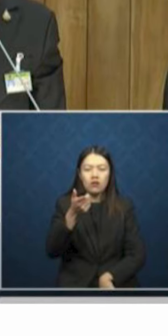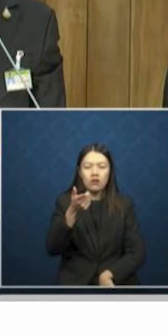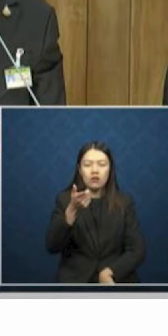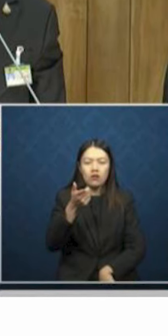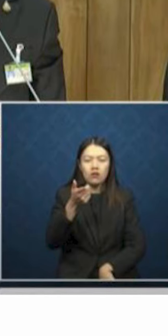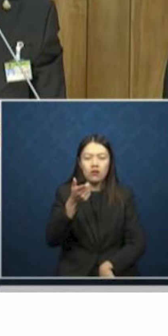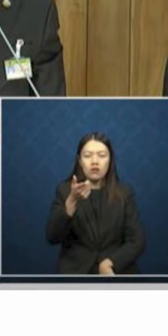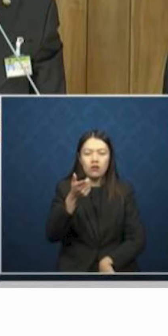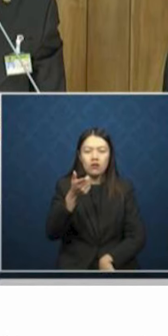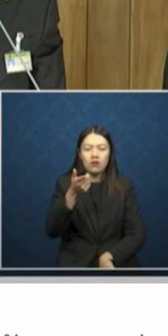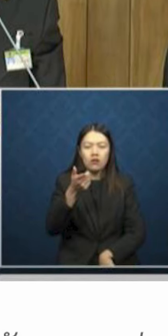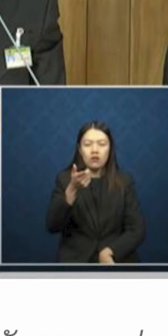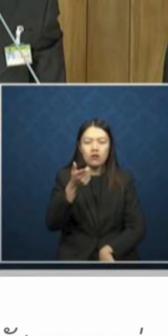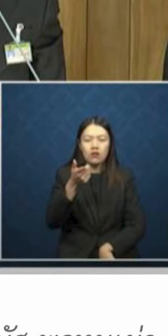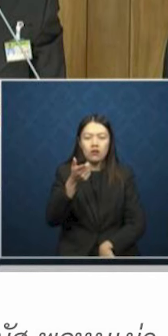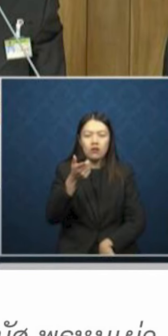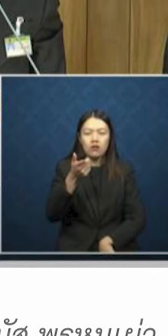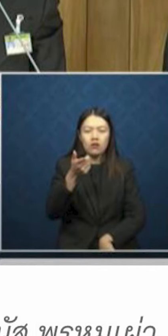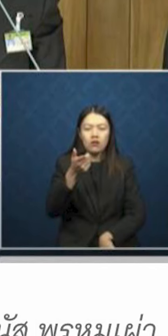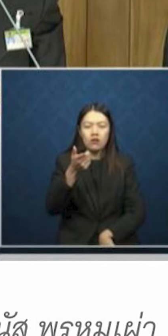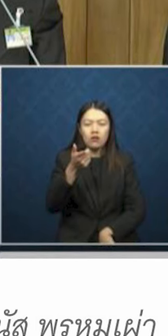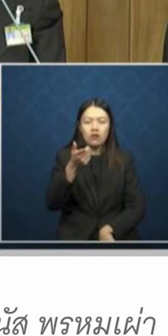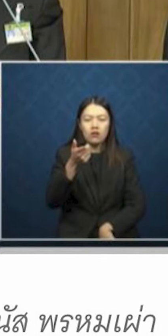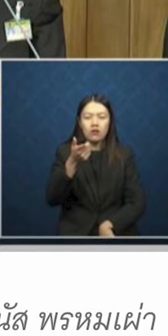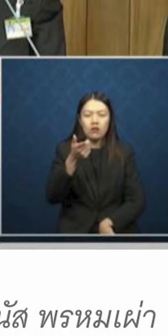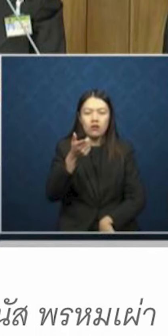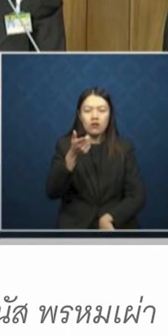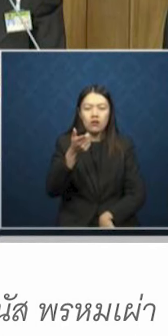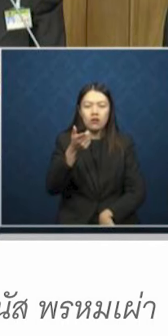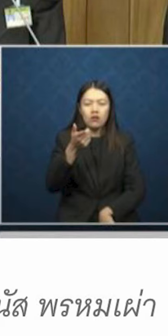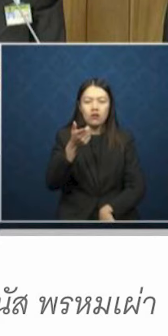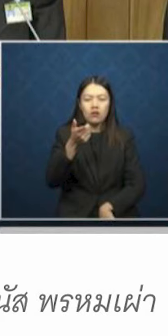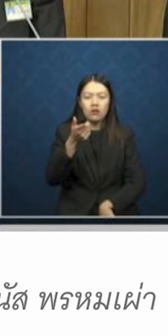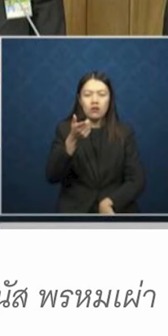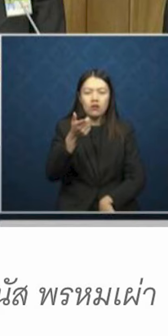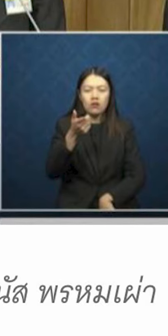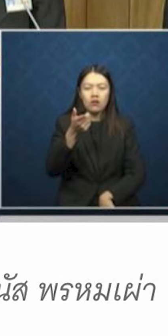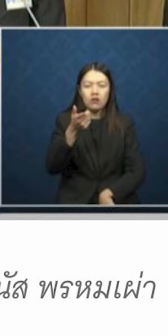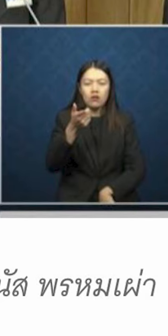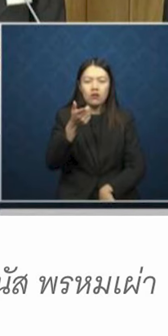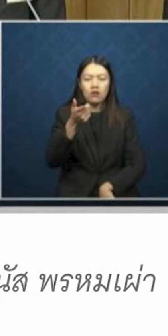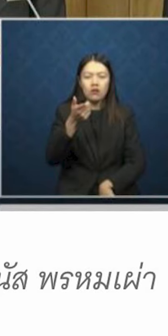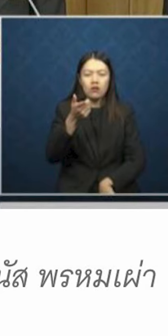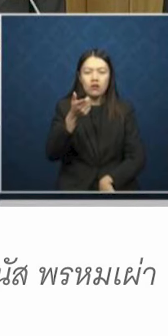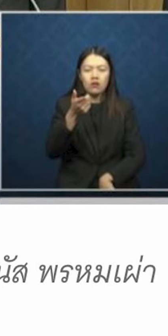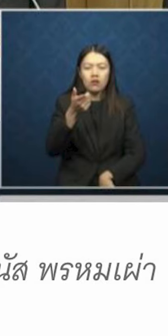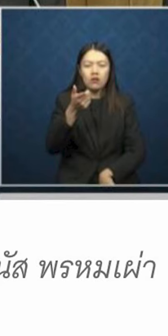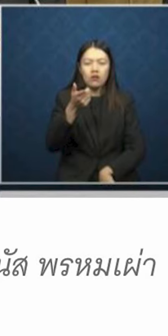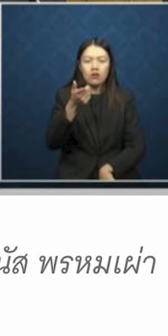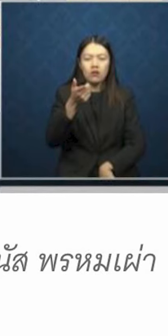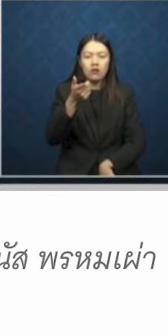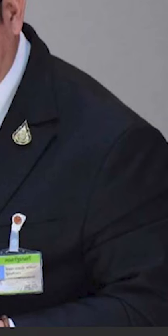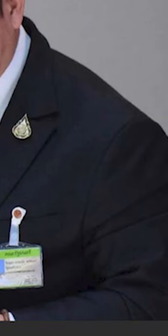องที่บิดเบี้ยวแล้วก็ไม่เสมอภาคนะคะแต่สิ่งที่น่าเสียใจก็คือเจ้าหน้าที่ที่เกี่ยวข้องไปจนถึงระดับรัฐมนตรีกลับยืนยันเสียงแข็งว่าดำเนิน